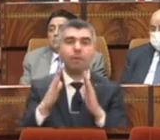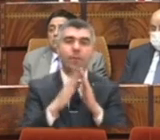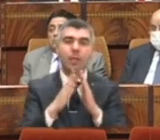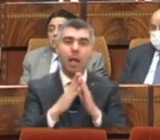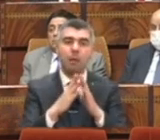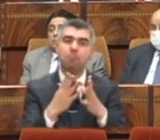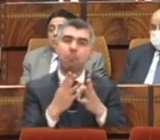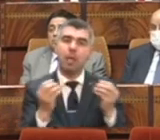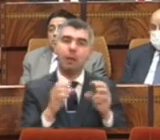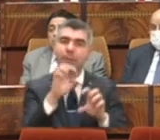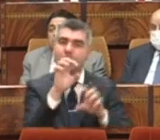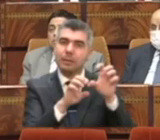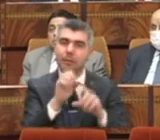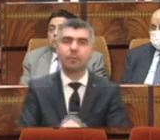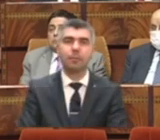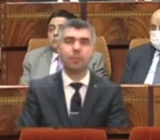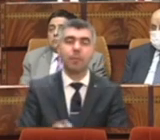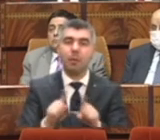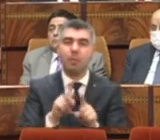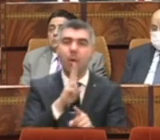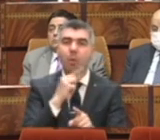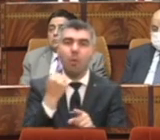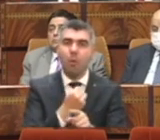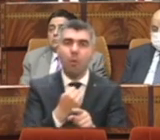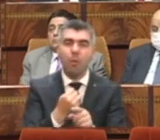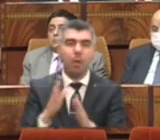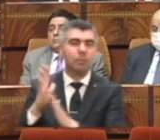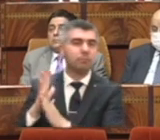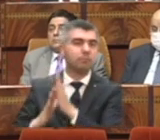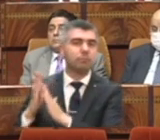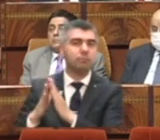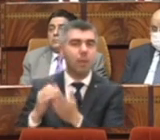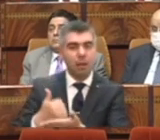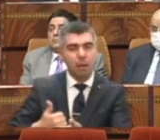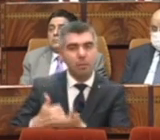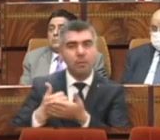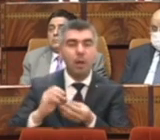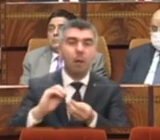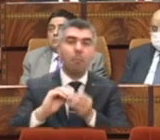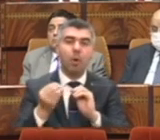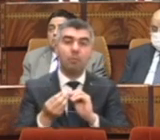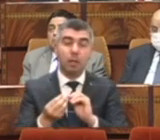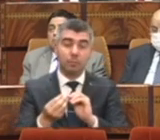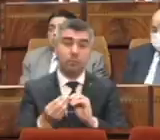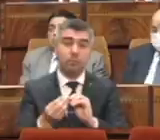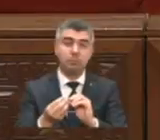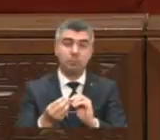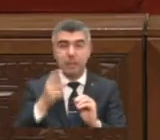السيدة الوزيرة، يعيب على الحكومات المتعاقبة عدم الاهتمام بهذا المشكل الكبير